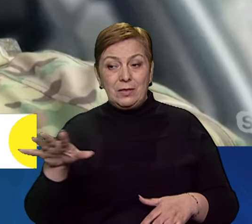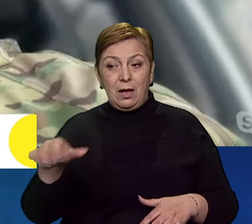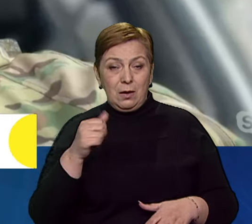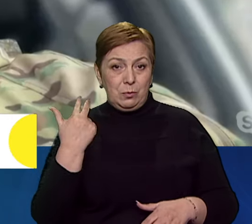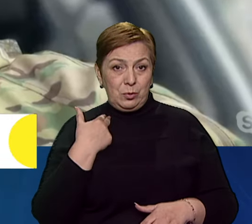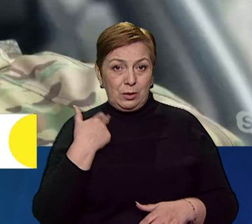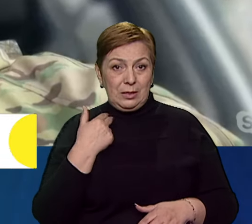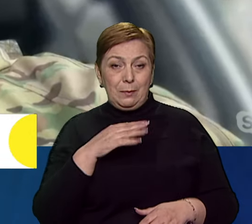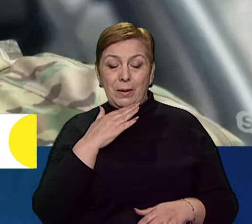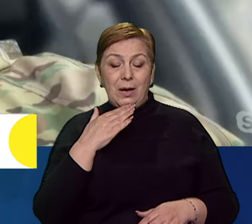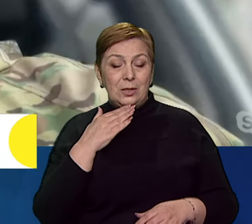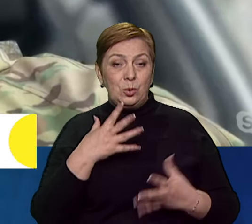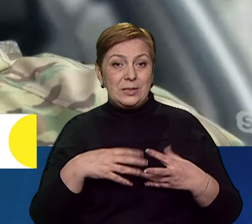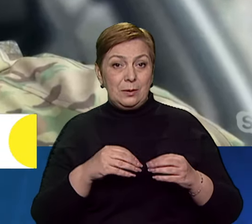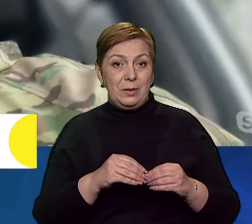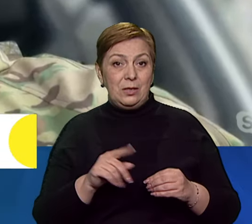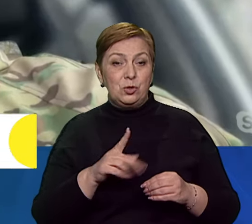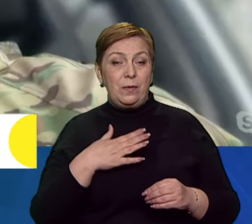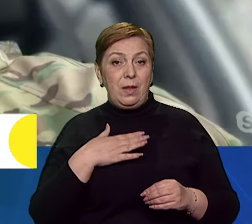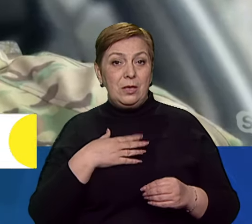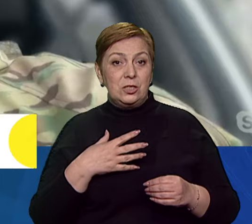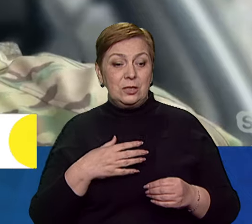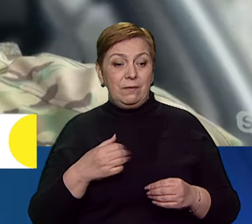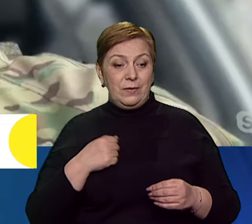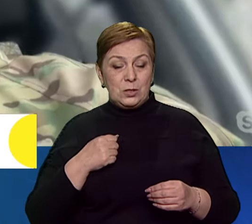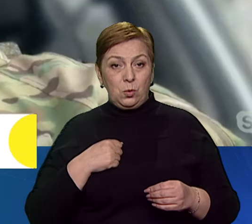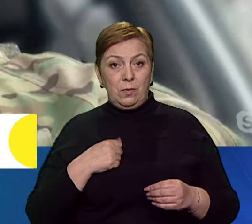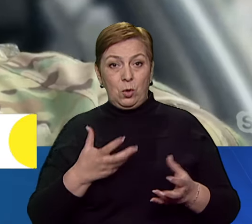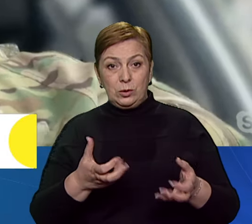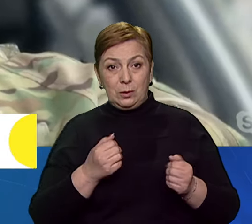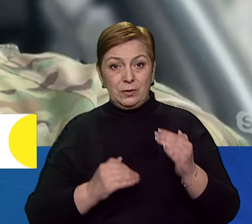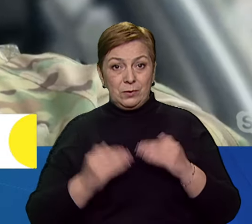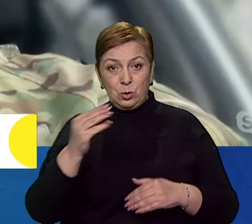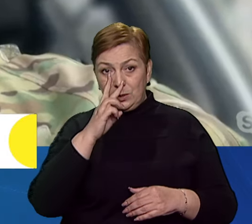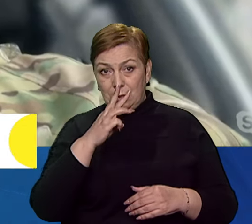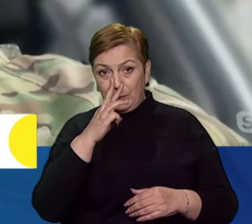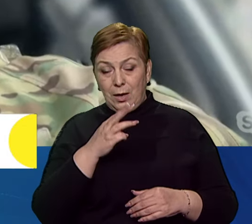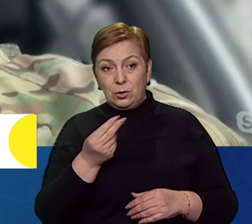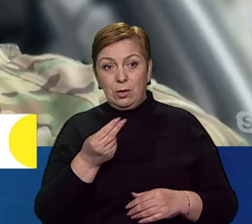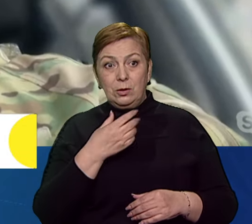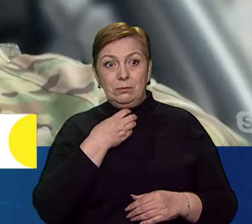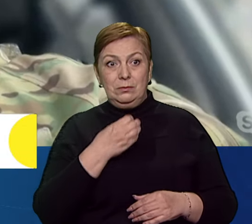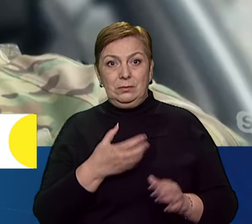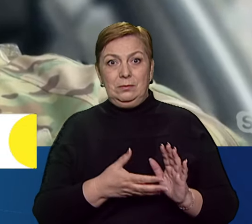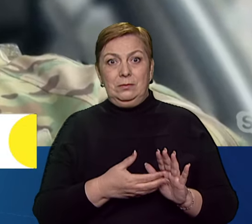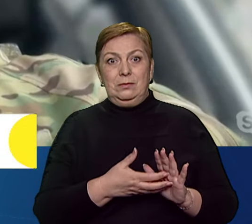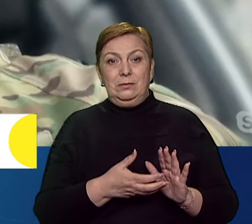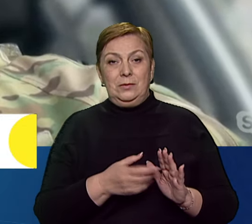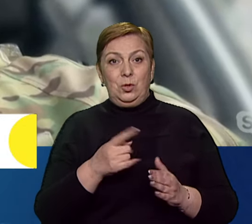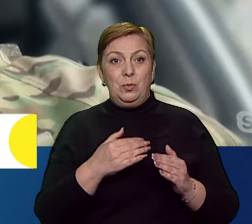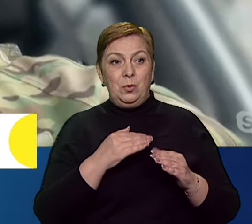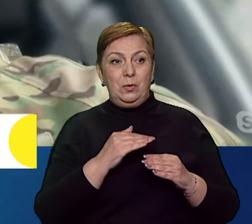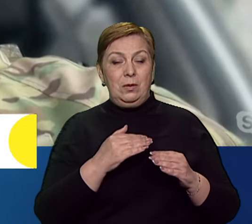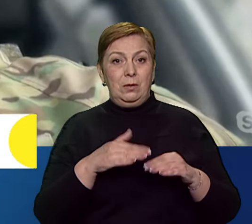цим стикається, з тим, що військовий наче служить в армії, отримує високу зарплату, а все одно немає грошей, і йому висилають